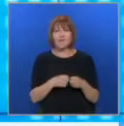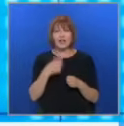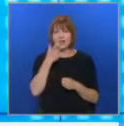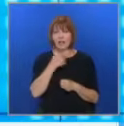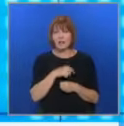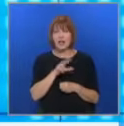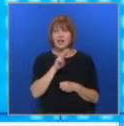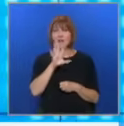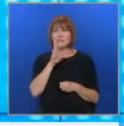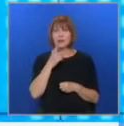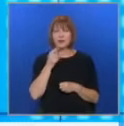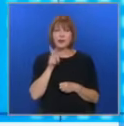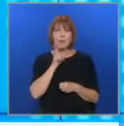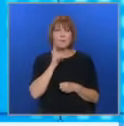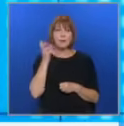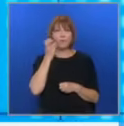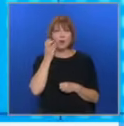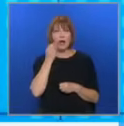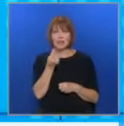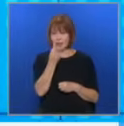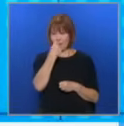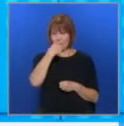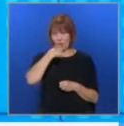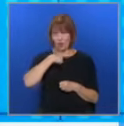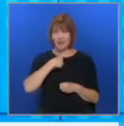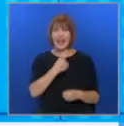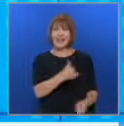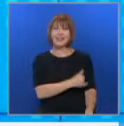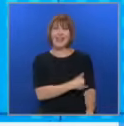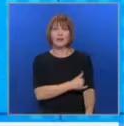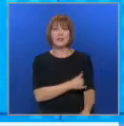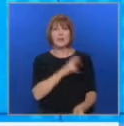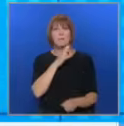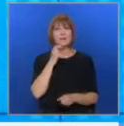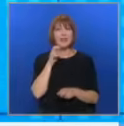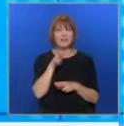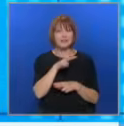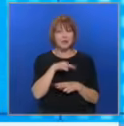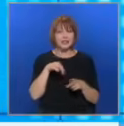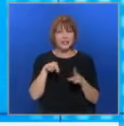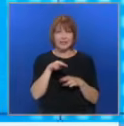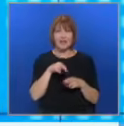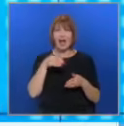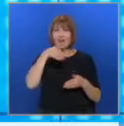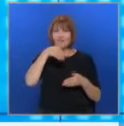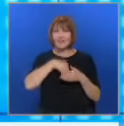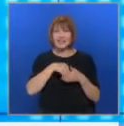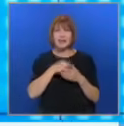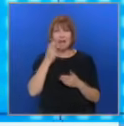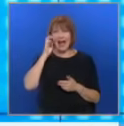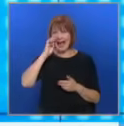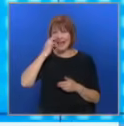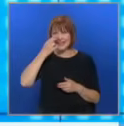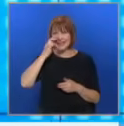25-годишен мъж от Бургас почина след като погълна пликче с наркотици при полицейска проверка. По информация на полицията в пликчето имало кристали,